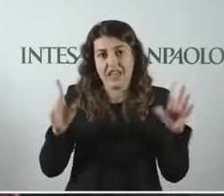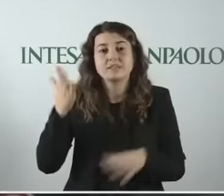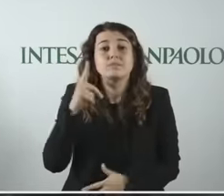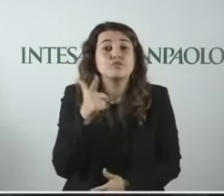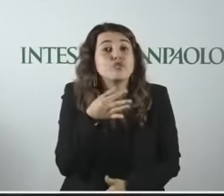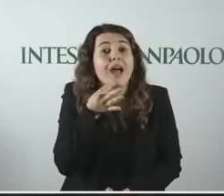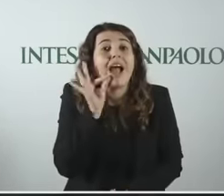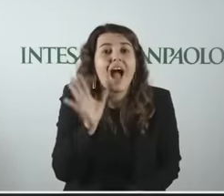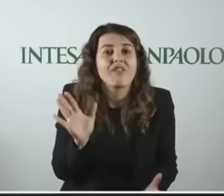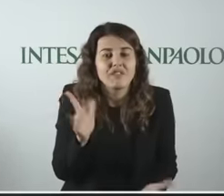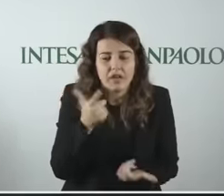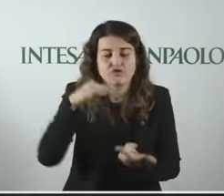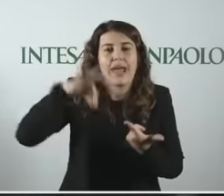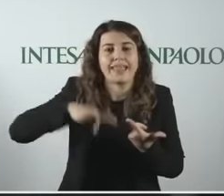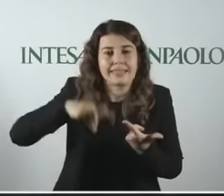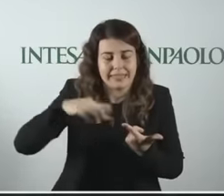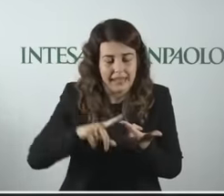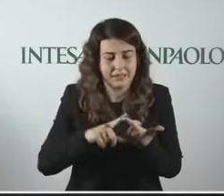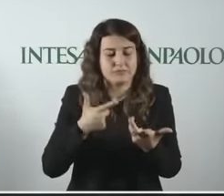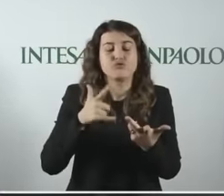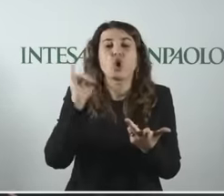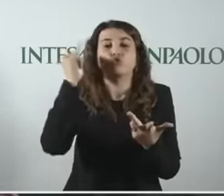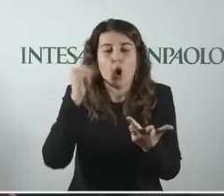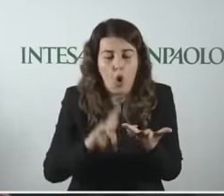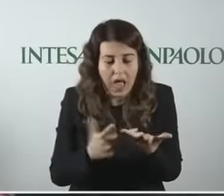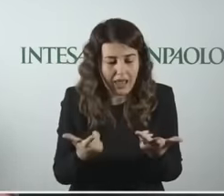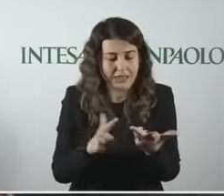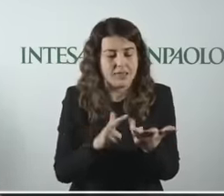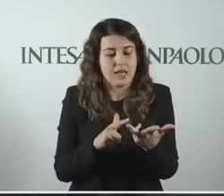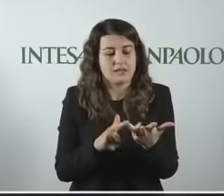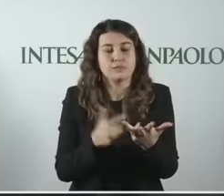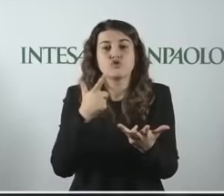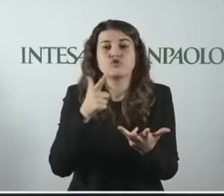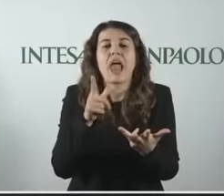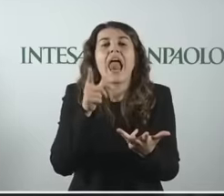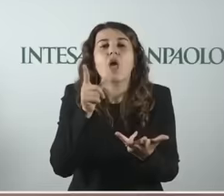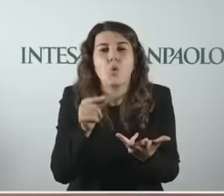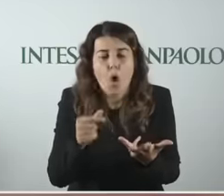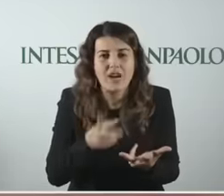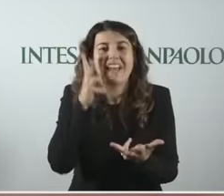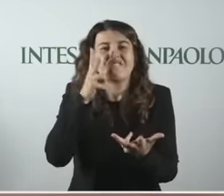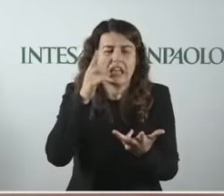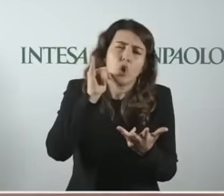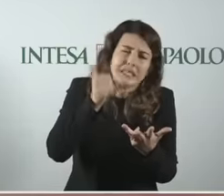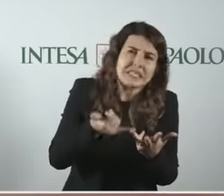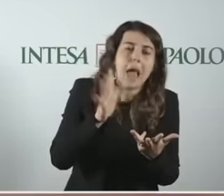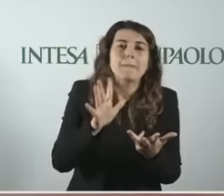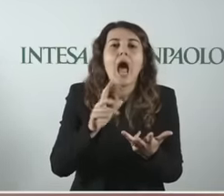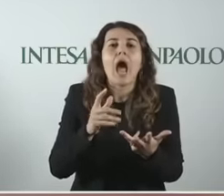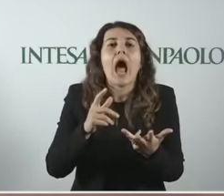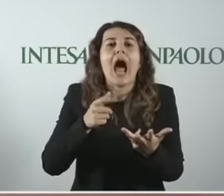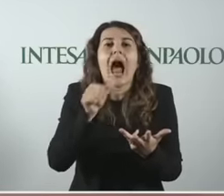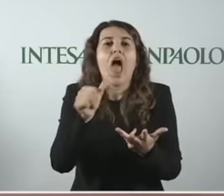caffè non avevano il tè non avevano il cioccolato non avevano i liquori Avevano il vino ma non ma non i super